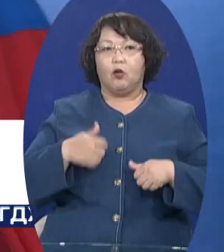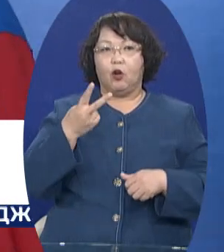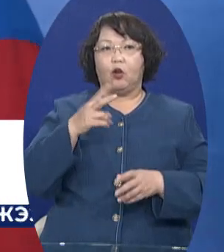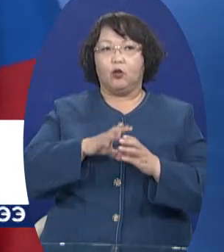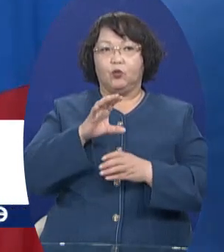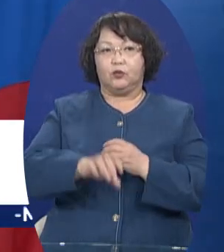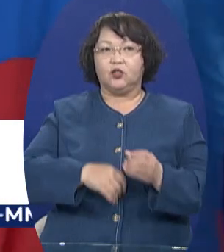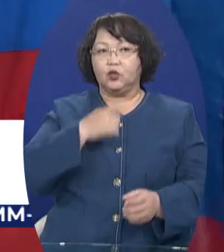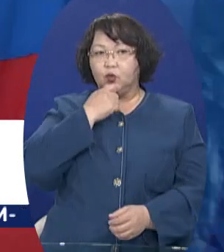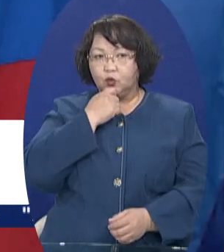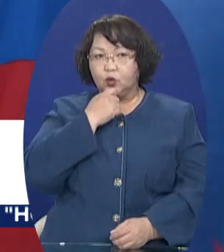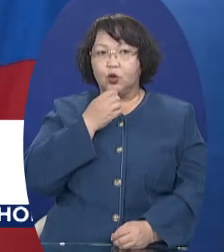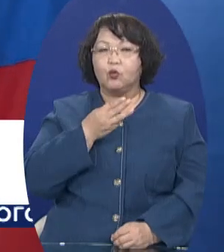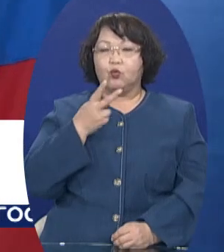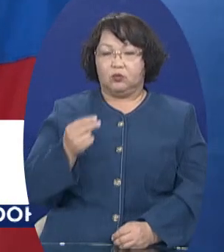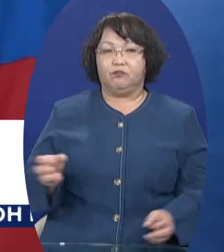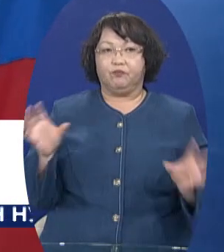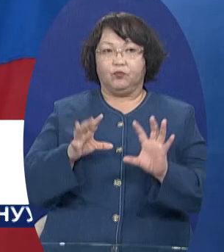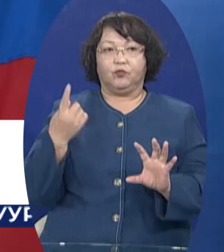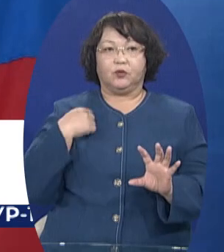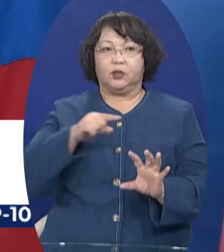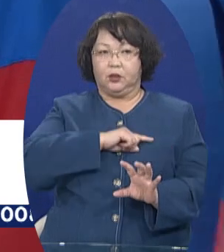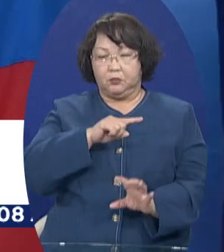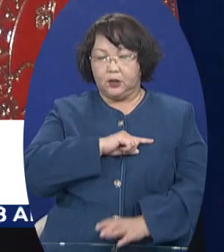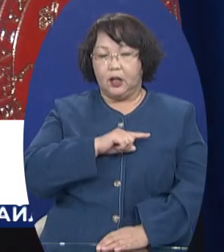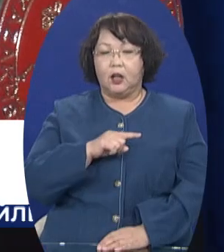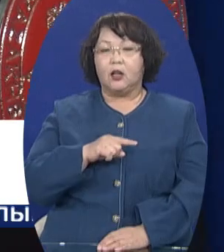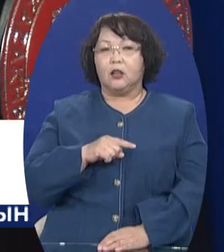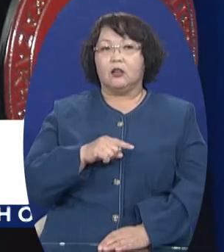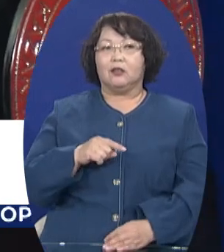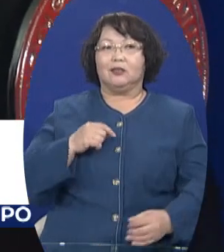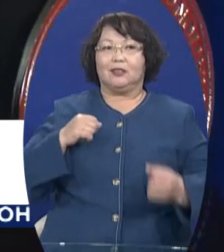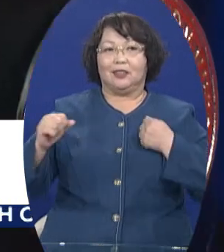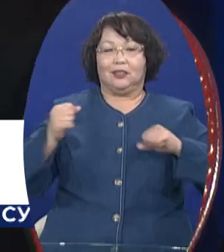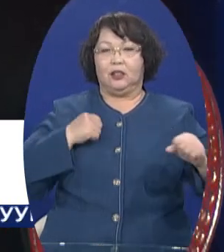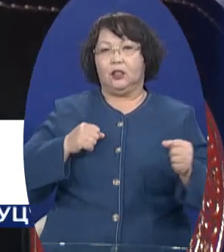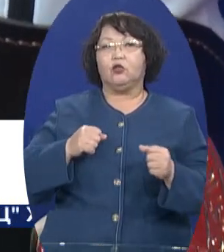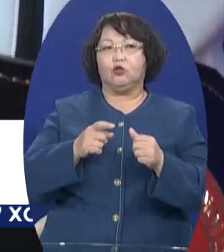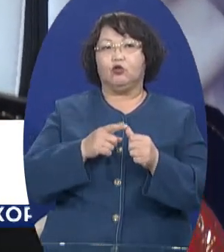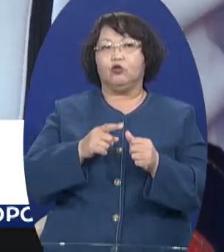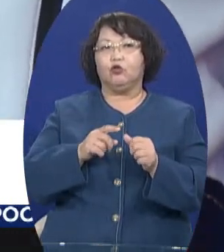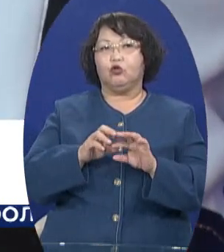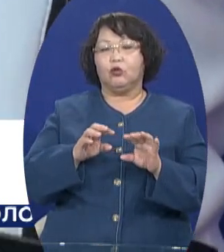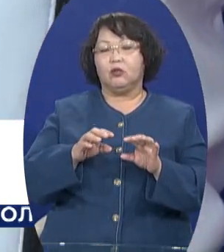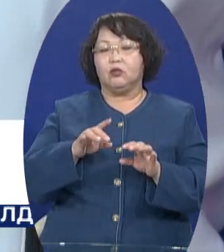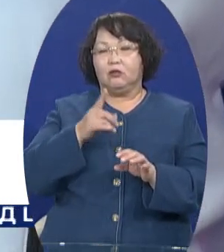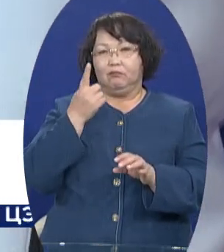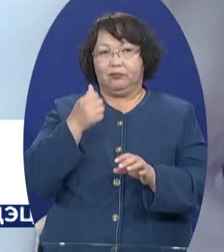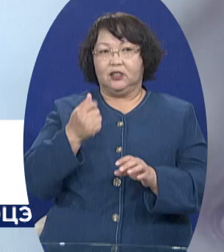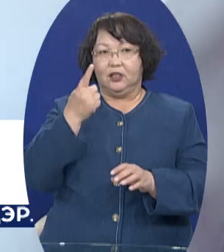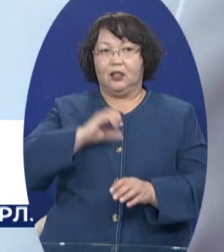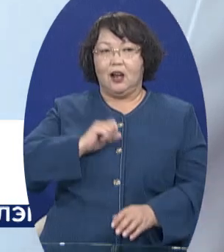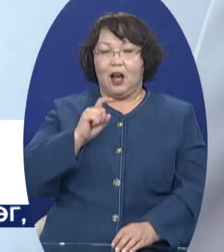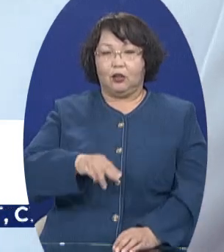шүүгчтэй ирж оролцож байгаа юм а. За өчигдөр тэмцээний түүлийн төрөл буюу тоот дасгалын төрлийн шилдэгүүдэд тодруулж Монгол улсын төрөлдөө 1 алт 2